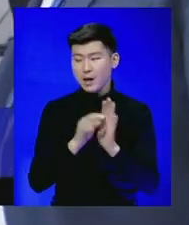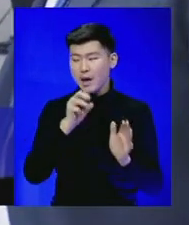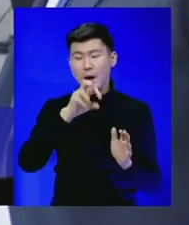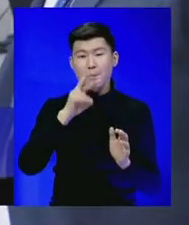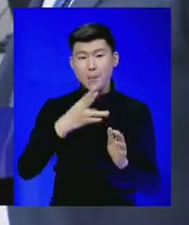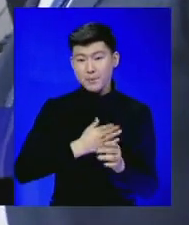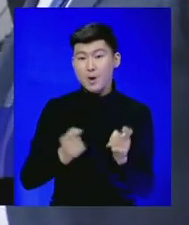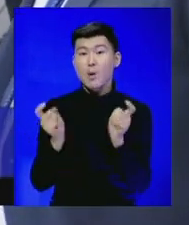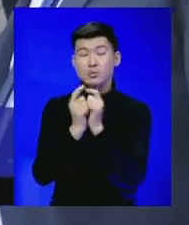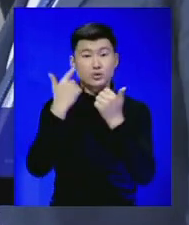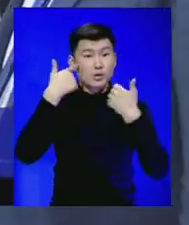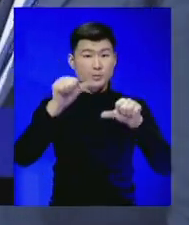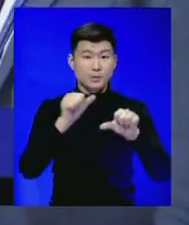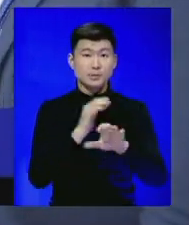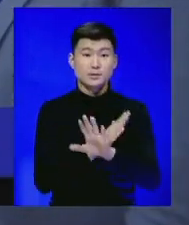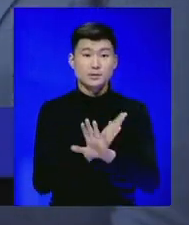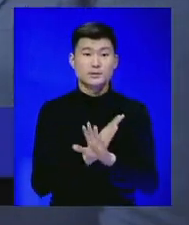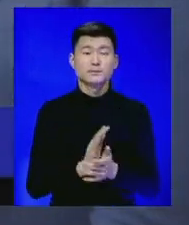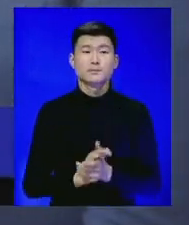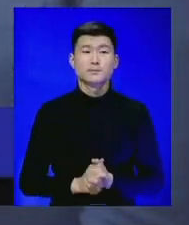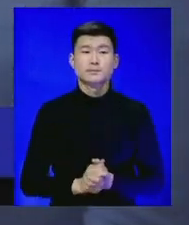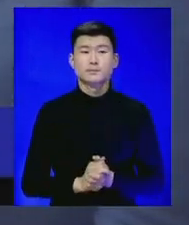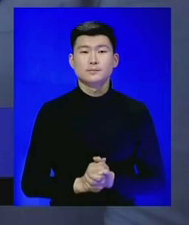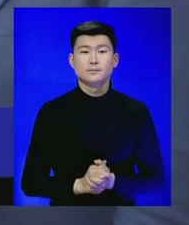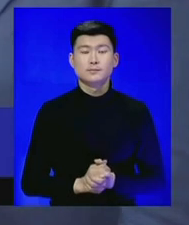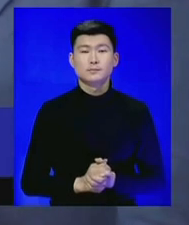нартай уулзалт зохион байгууллаа.